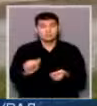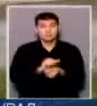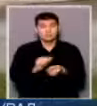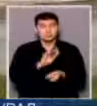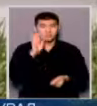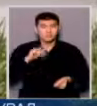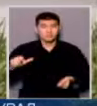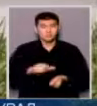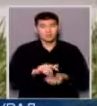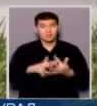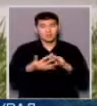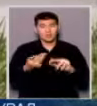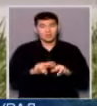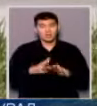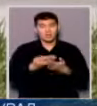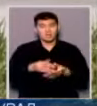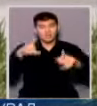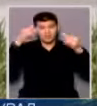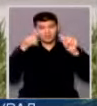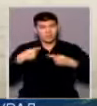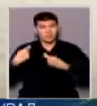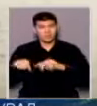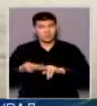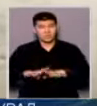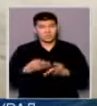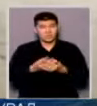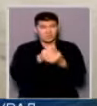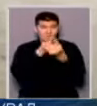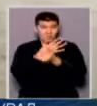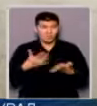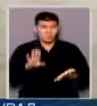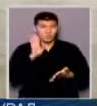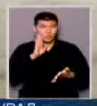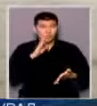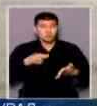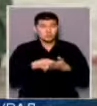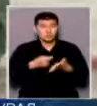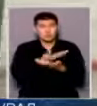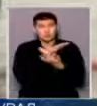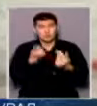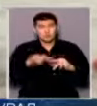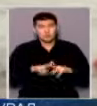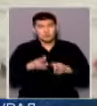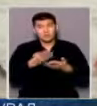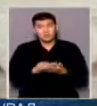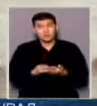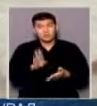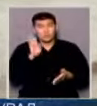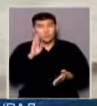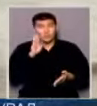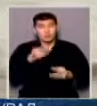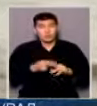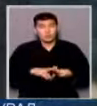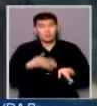пастбищ. Сельские жители вынуждены избавляться от домашнего скота по причине отсутствия корма и источника водопоя. Пойма реки Урал